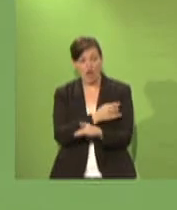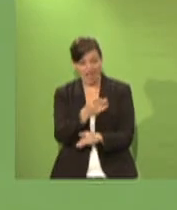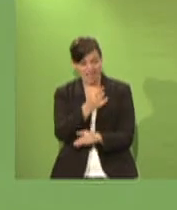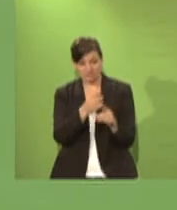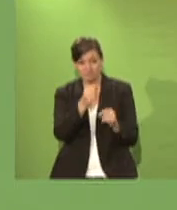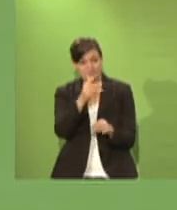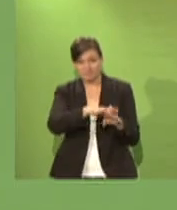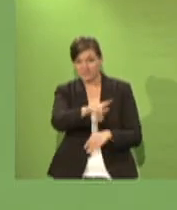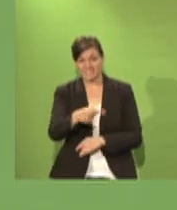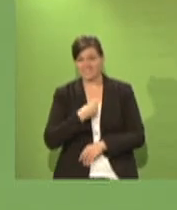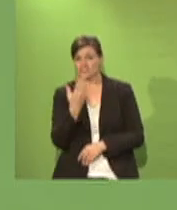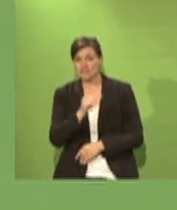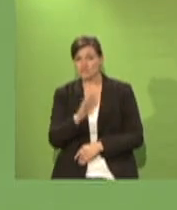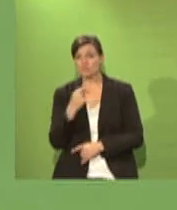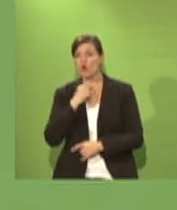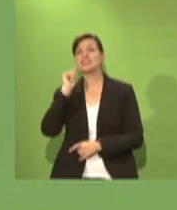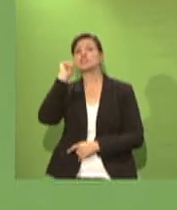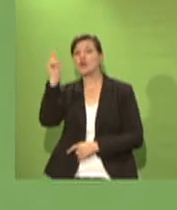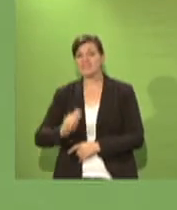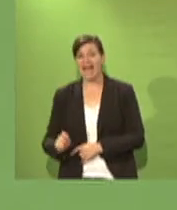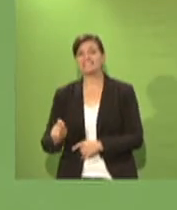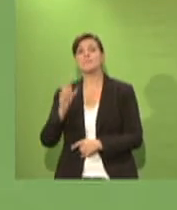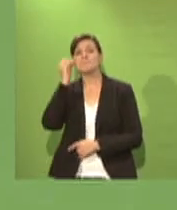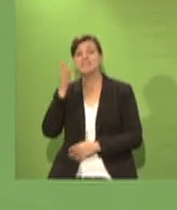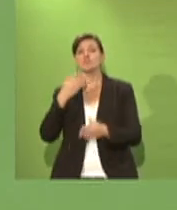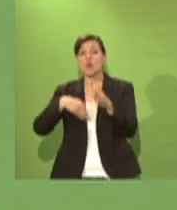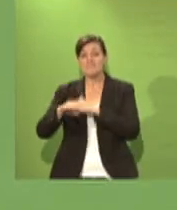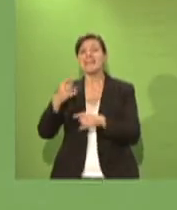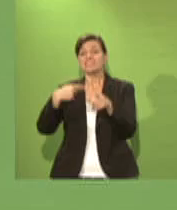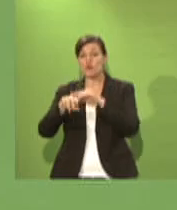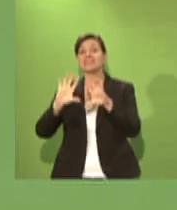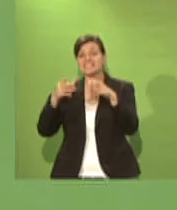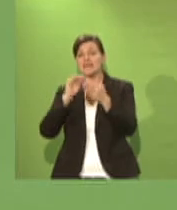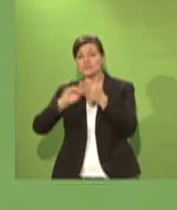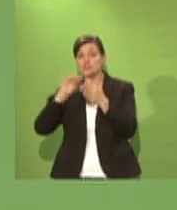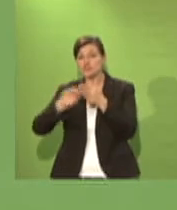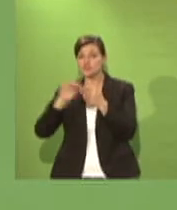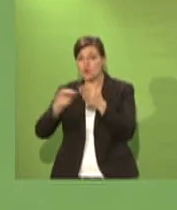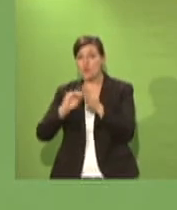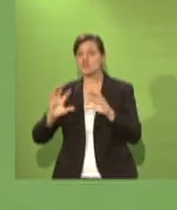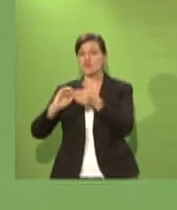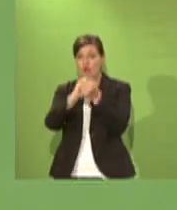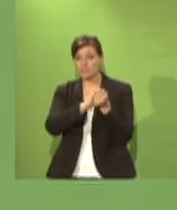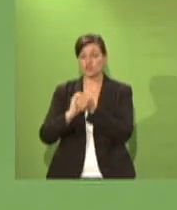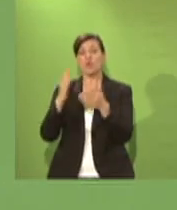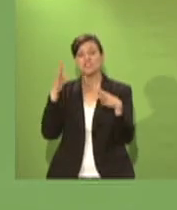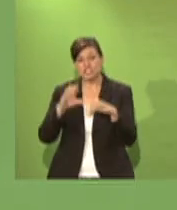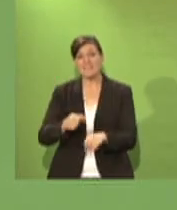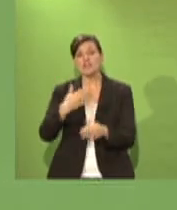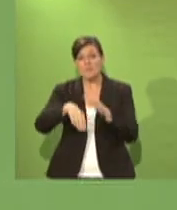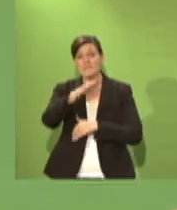Wir haben also mehr gymnasiale, umfassende Bildung durch die Gesamtschulkooperation in die Fläche getragen. Ich mache es ganz